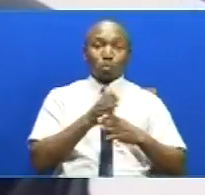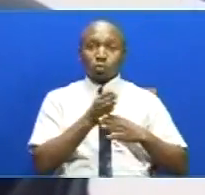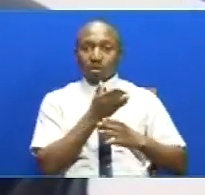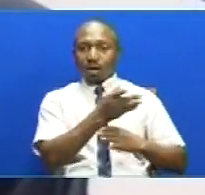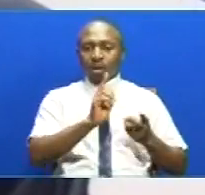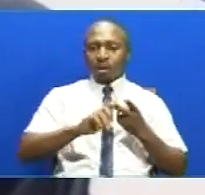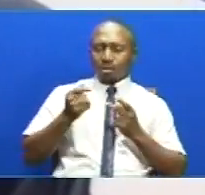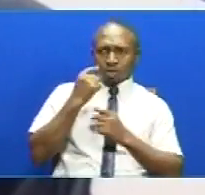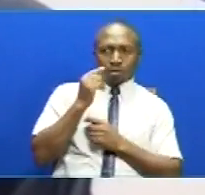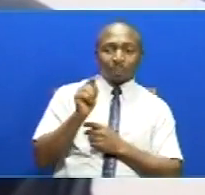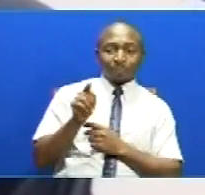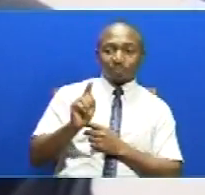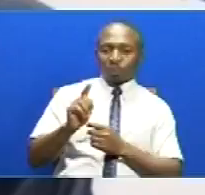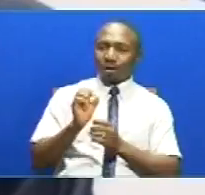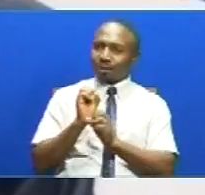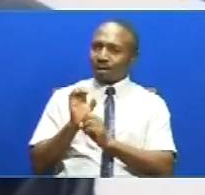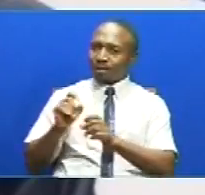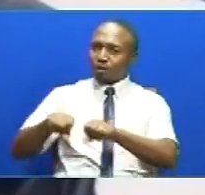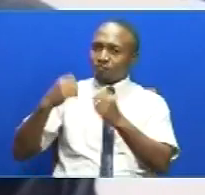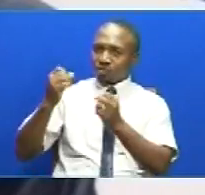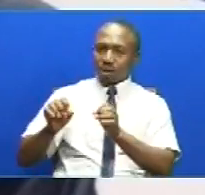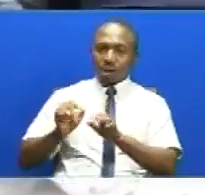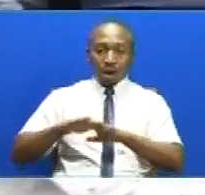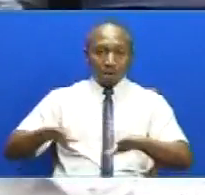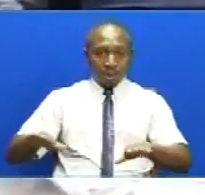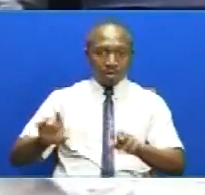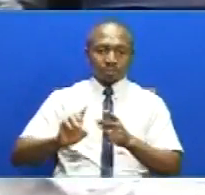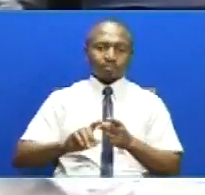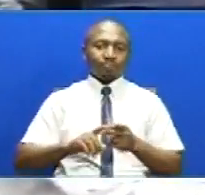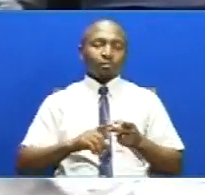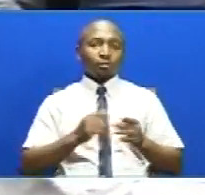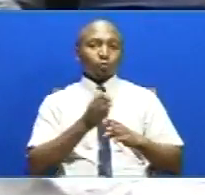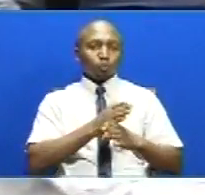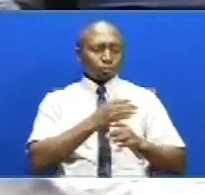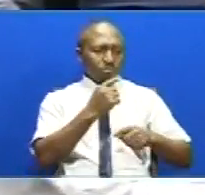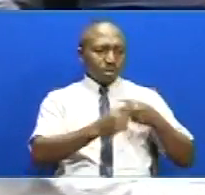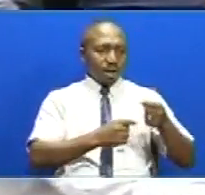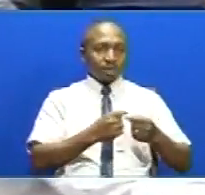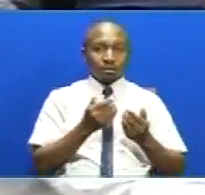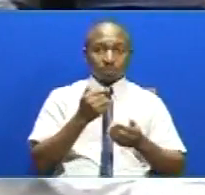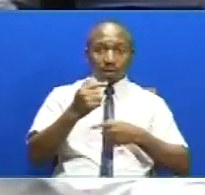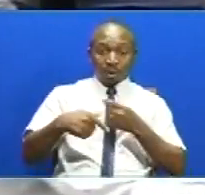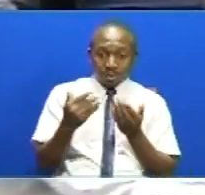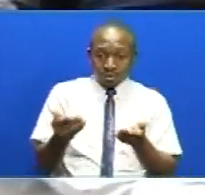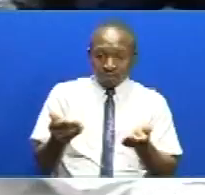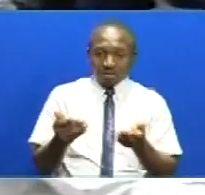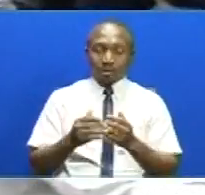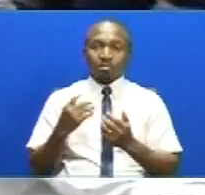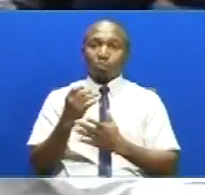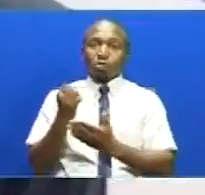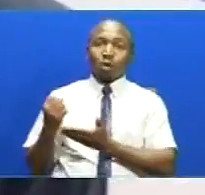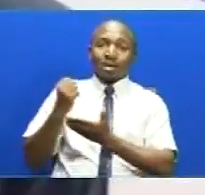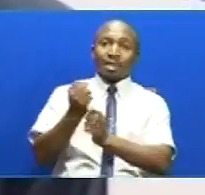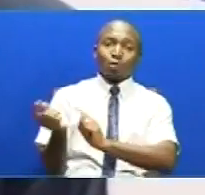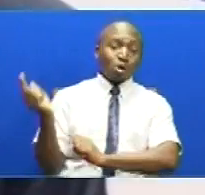pale anapoona kuna kila dalili za uvunjifu wa amani. Kuhusu miradi inayoendelea hapa nchini na wawekezaji wanaokuja, Waziri